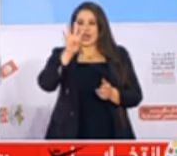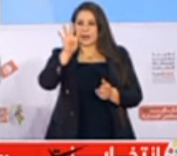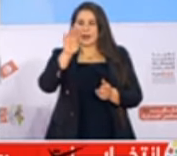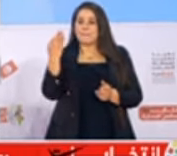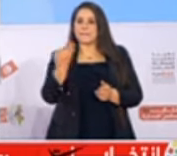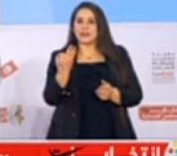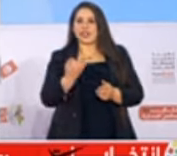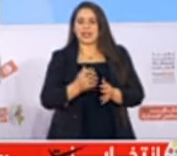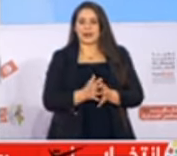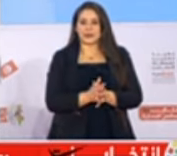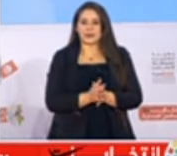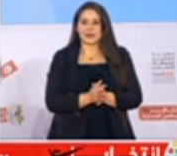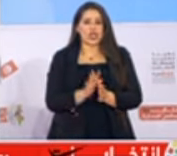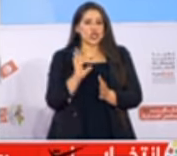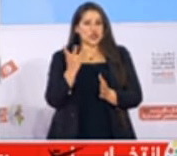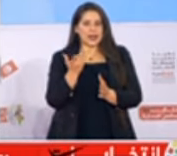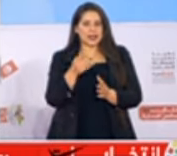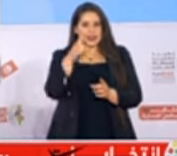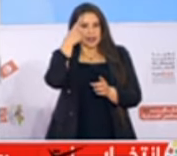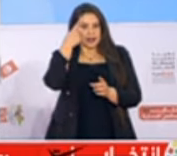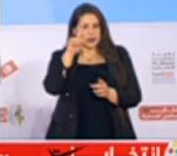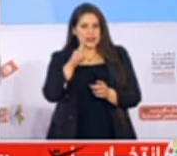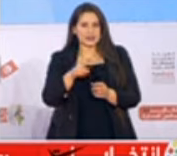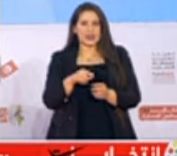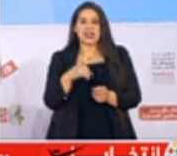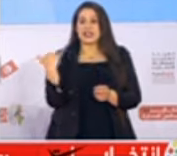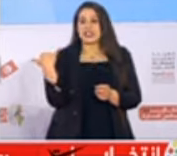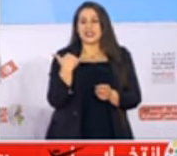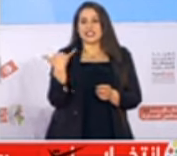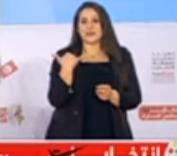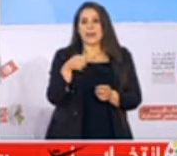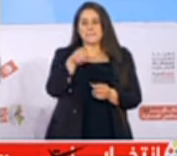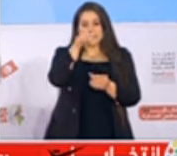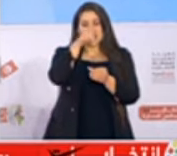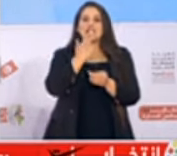يعني وأنه اهتمام الناخب التونسي